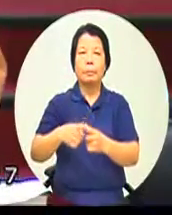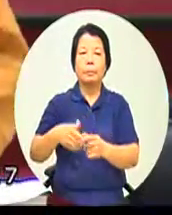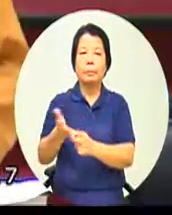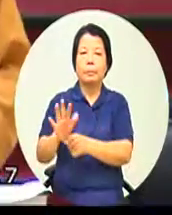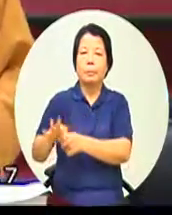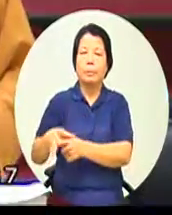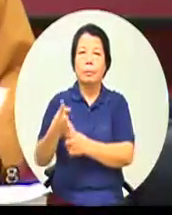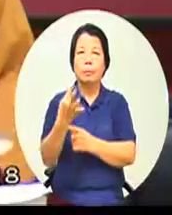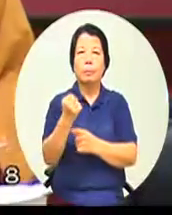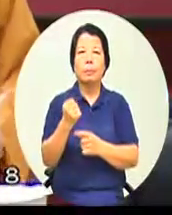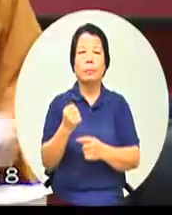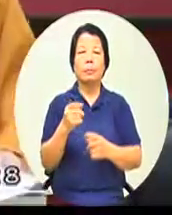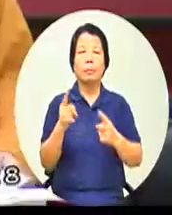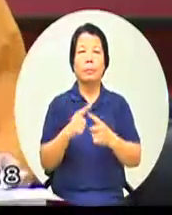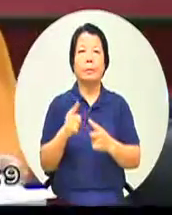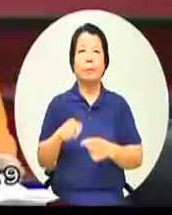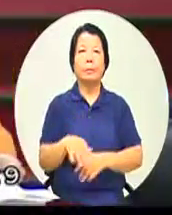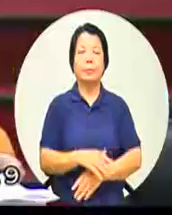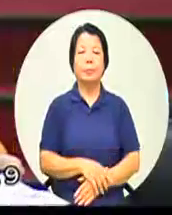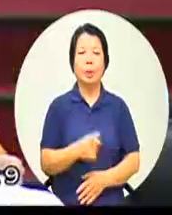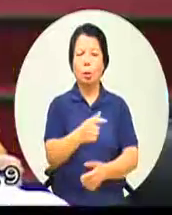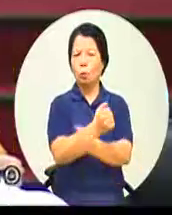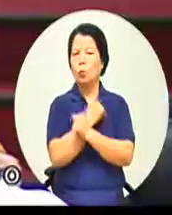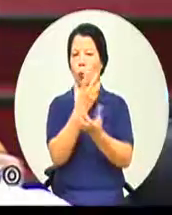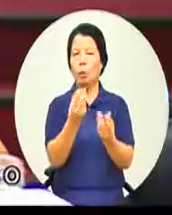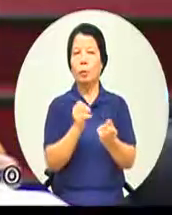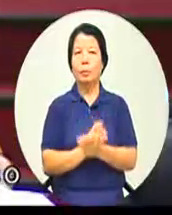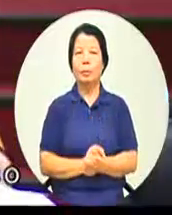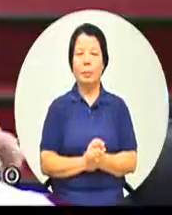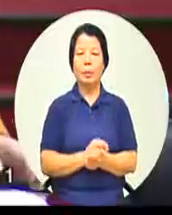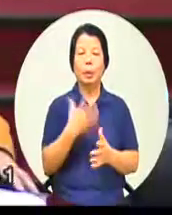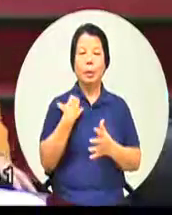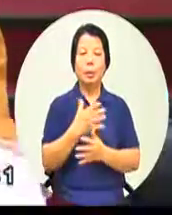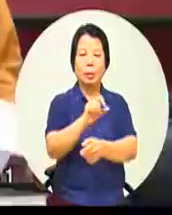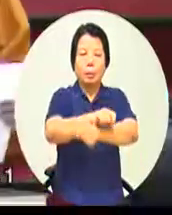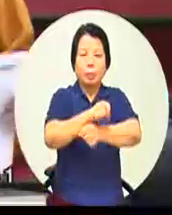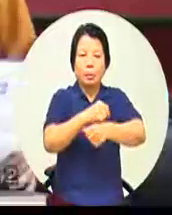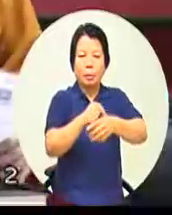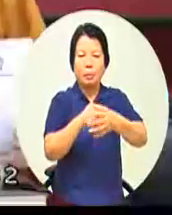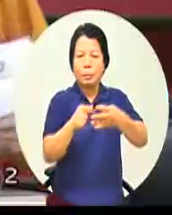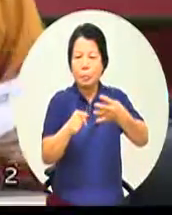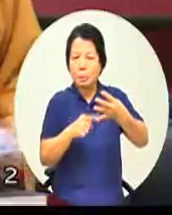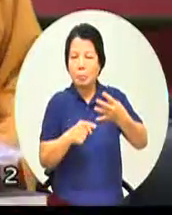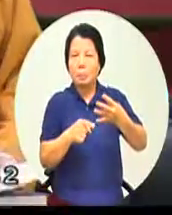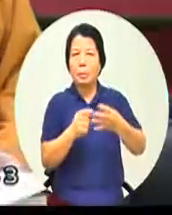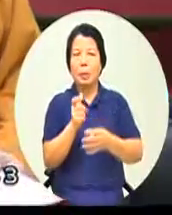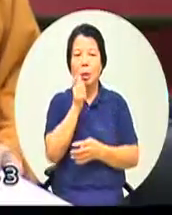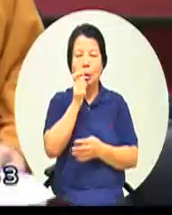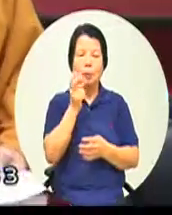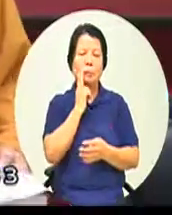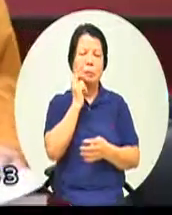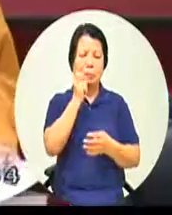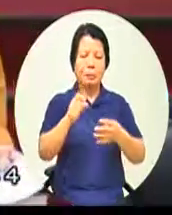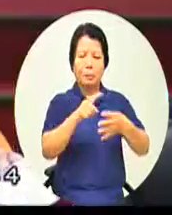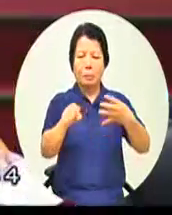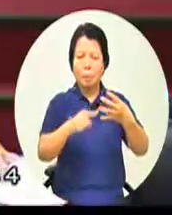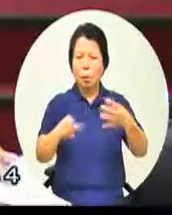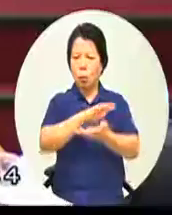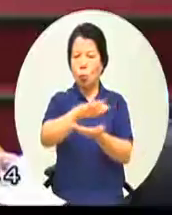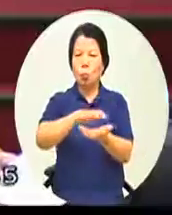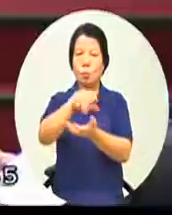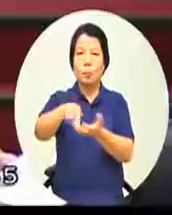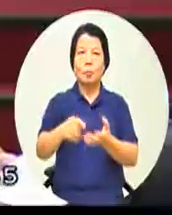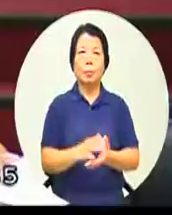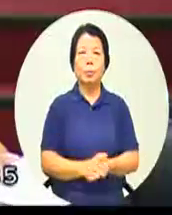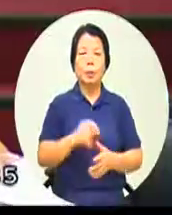局长啊，这安尼拢也无咧注意，你讲靠工靠药咧？都乱去啊！这煞唔知，这